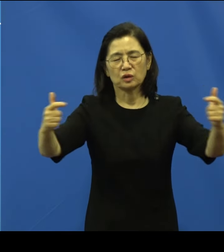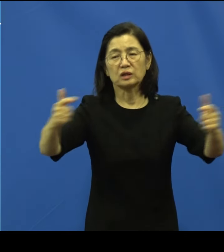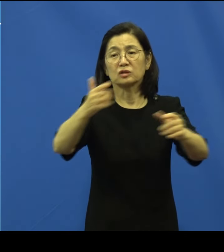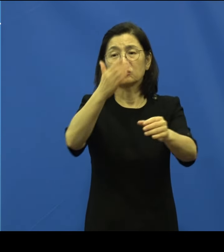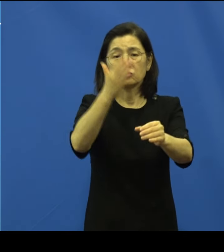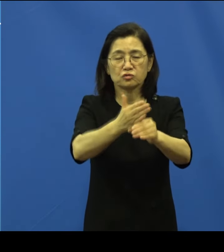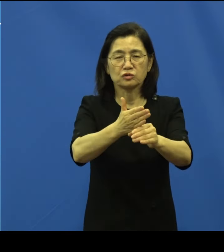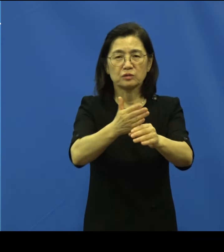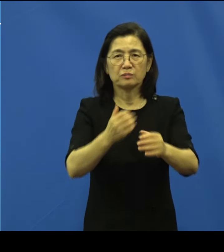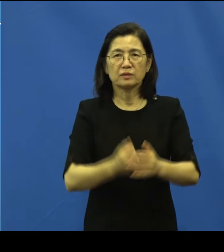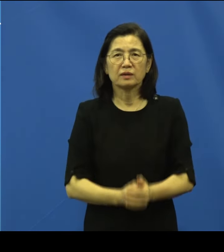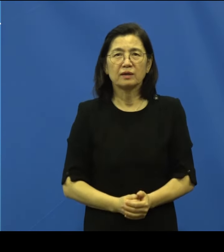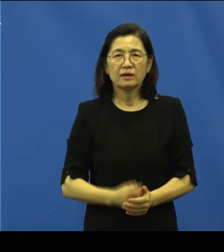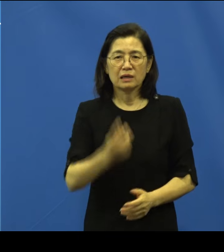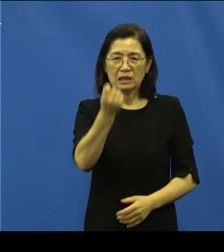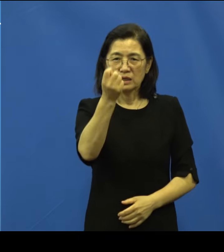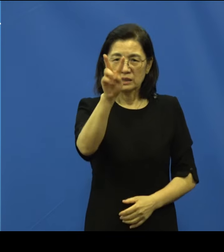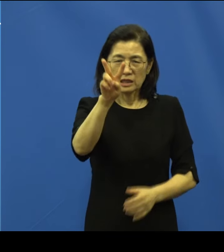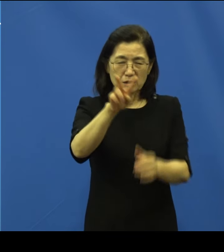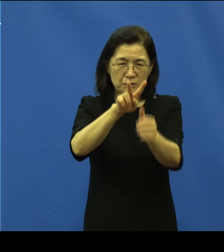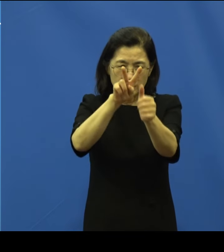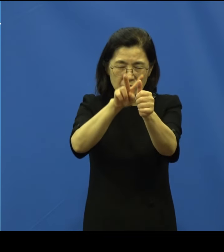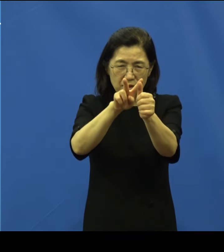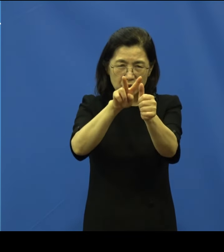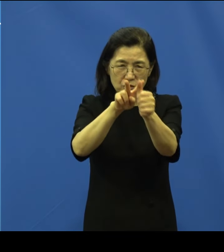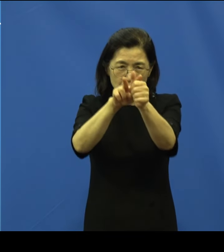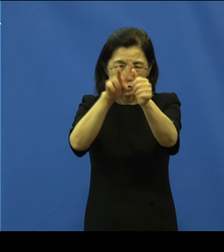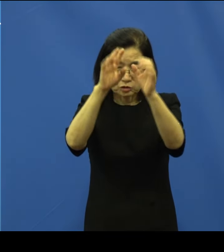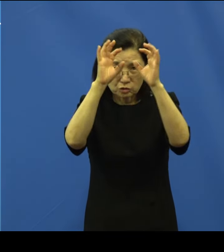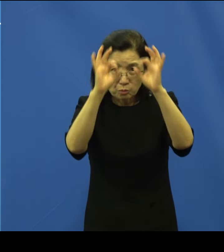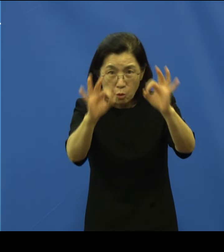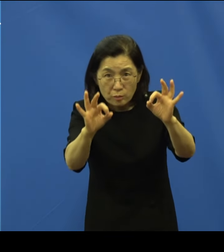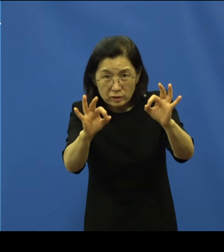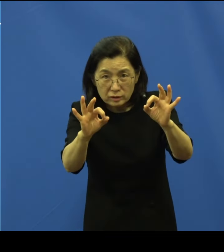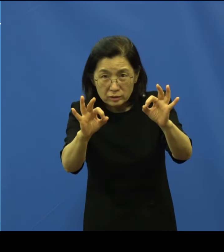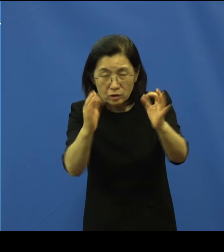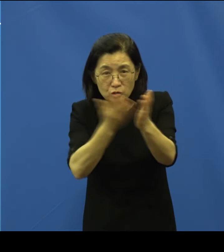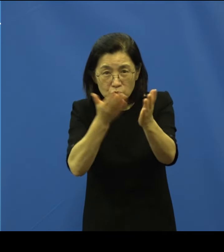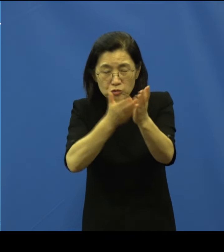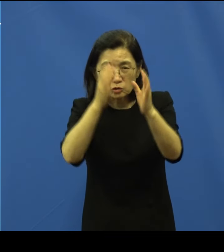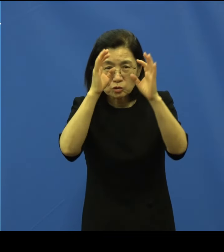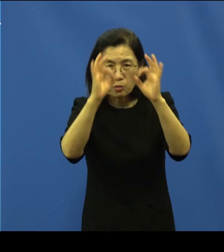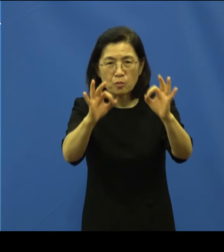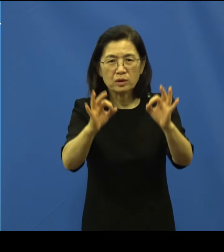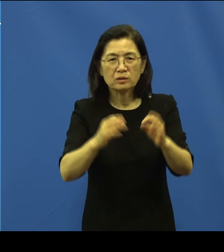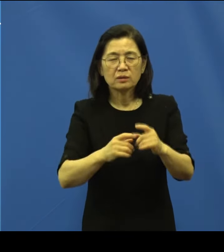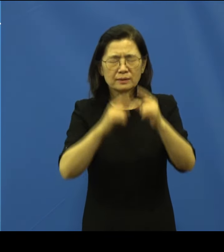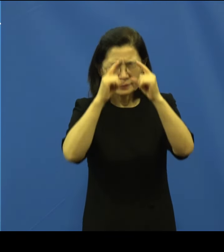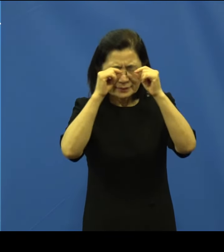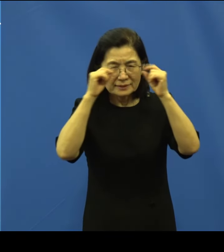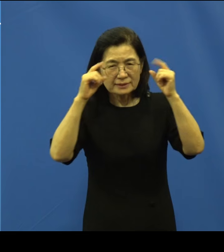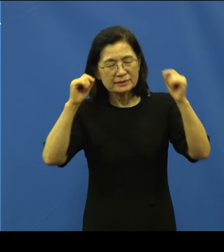그러니까 여러분, 뉴스 보면 잠 자기 힘들어요. 그래서 잠 잘 주무시려고 하면 뉴스를 보지 마세요.